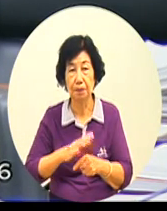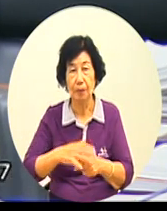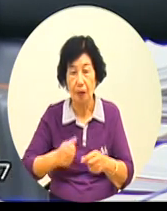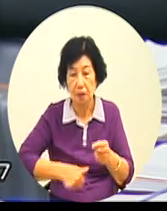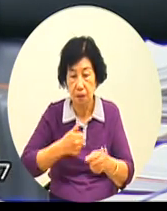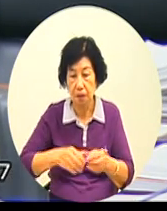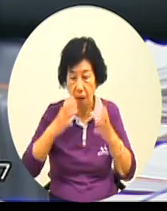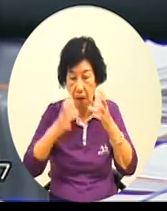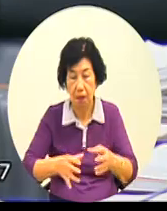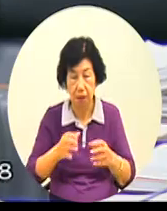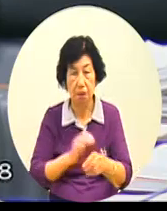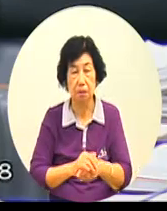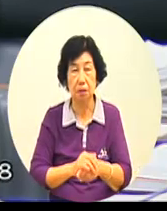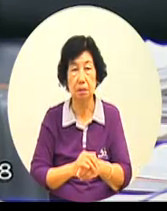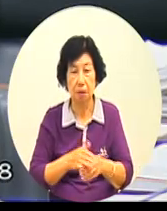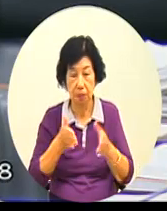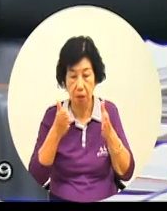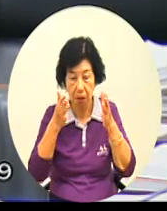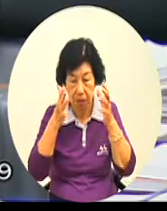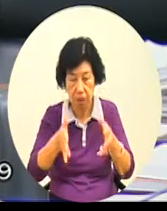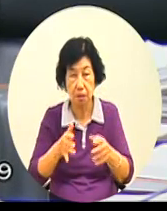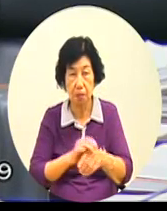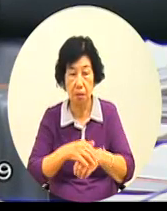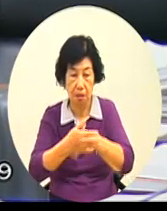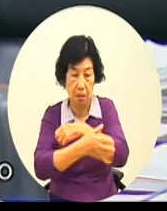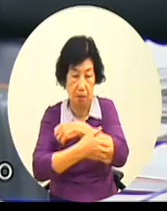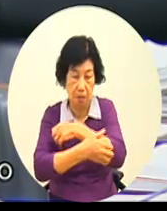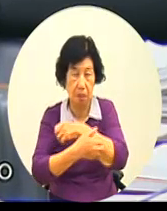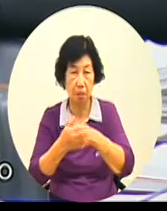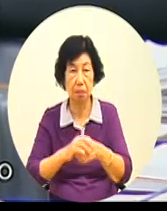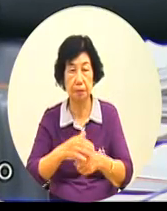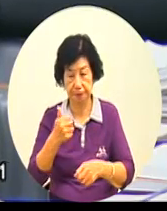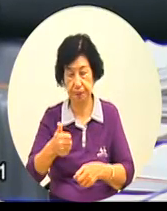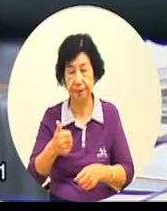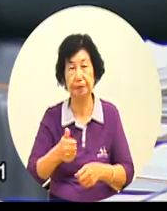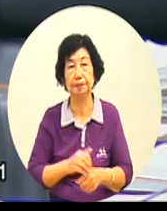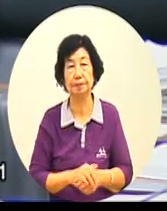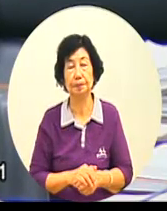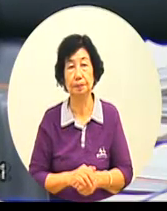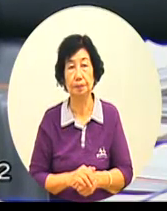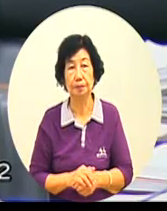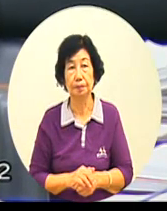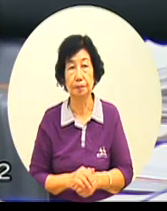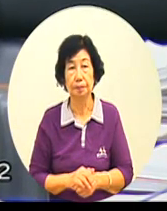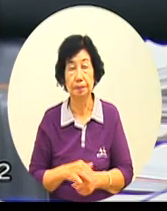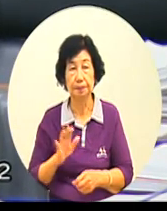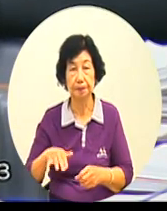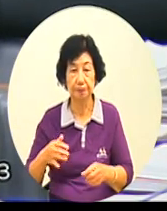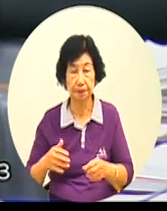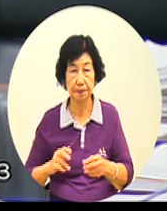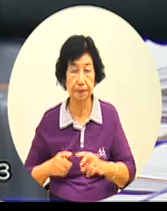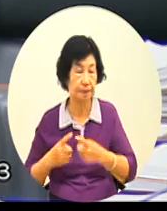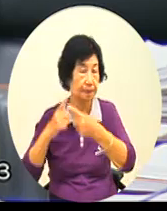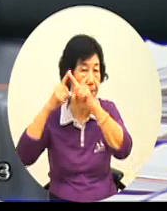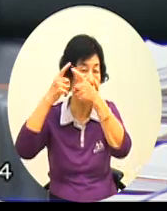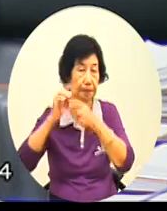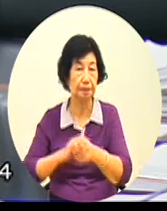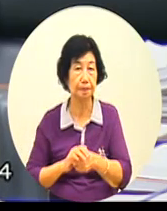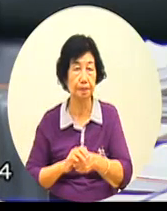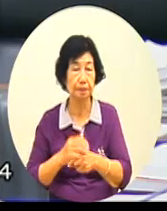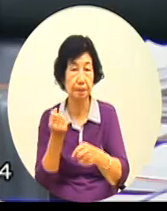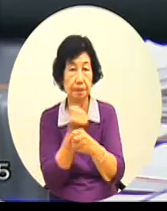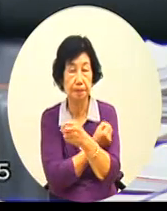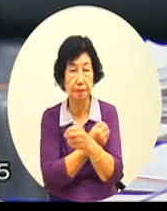他们劳工，对劳工来讲确实是好的，但是在吵的劳团